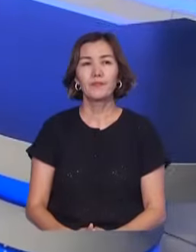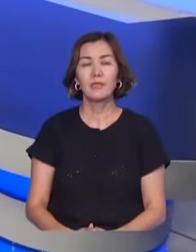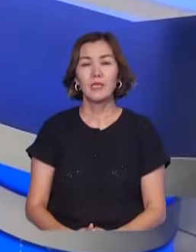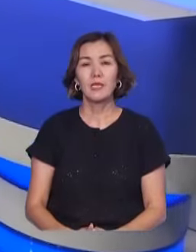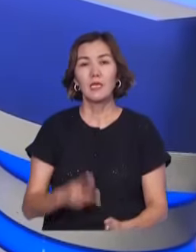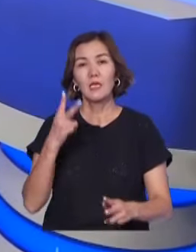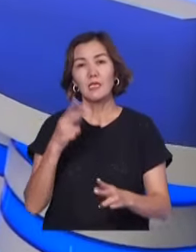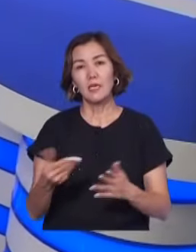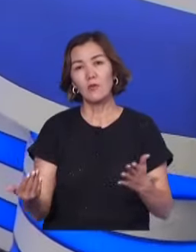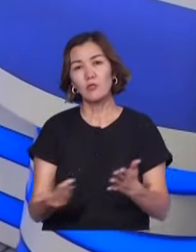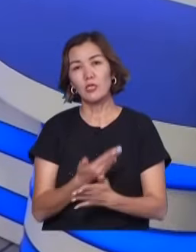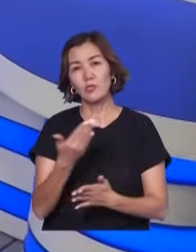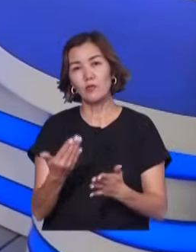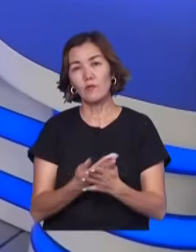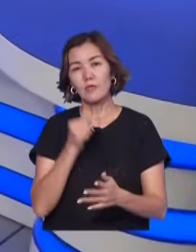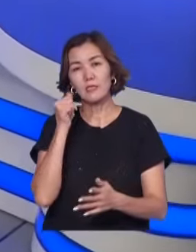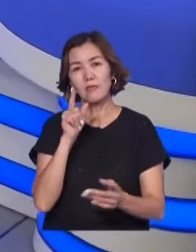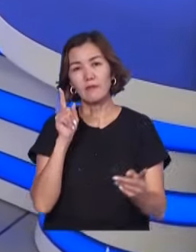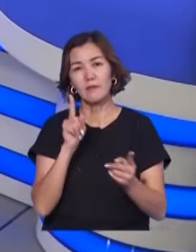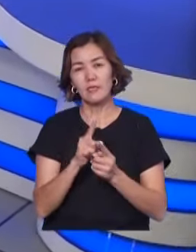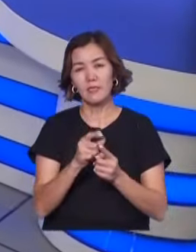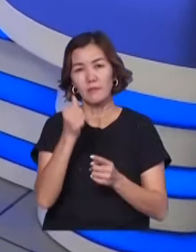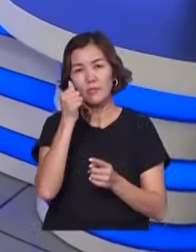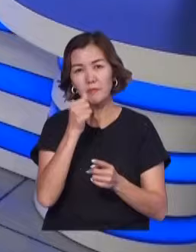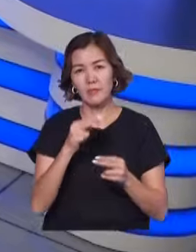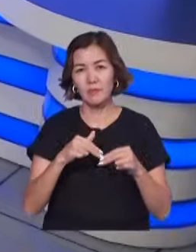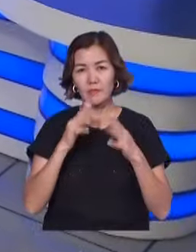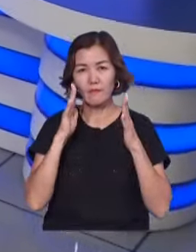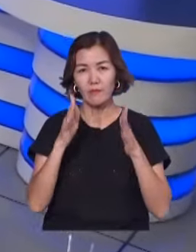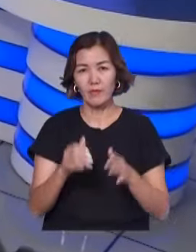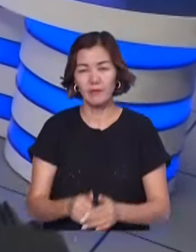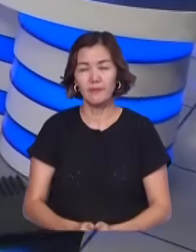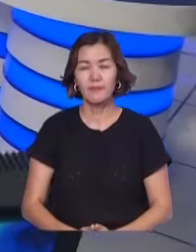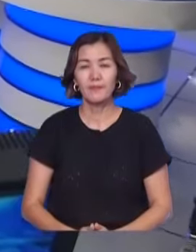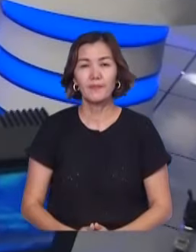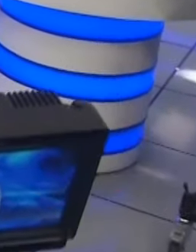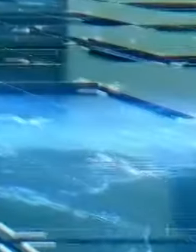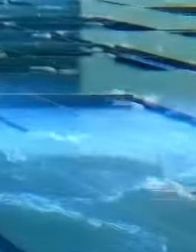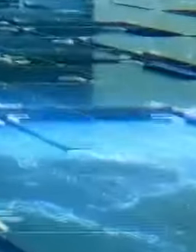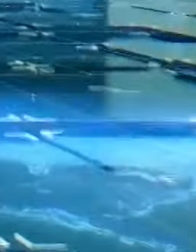На этом у меня все. Оставайтесь на телеканале ЖТСУ и будьте в курсе событий. До свидания.